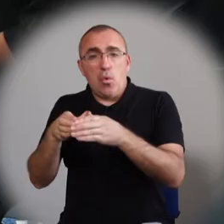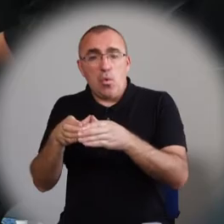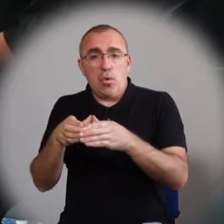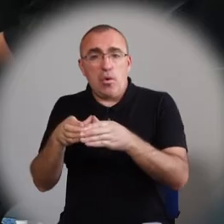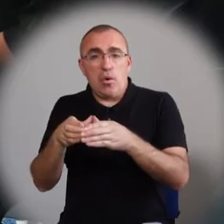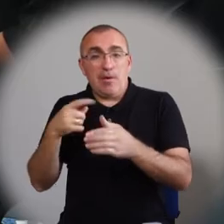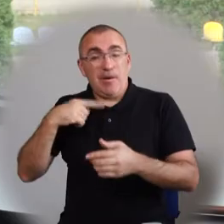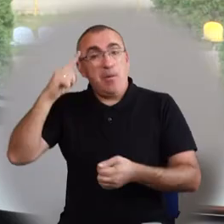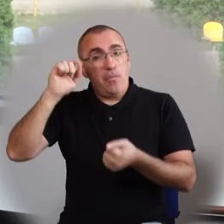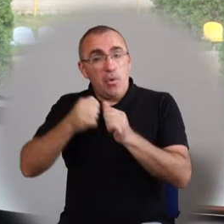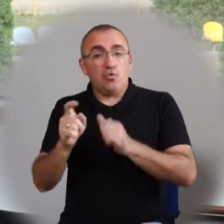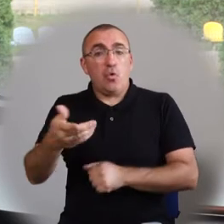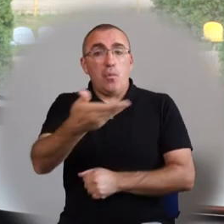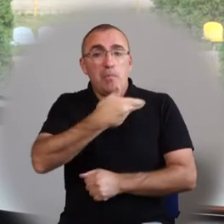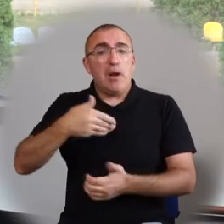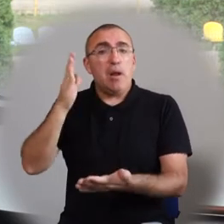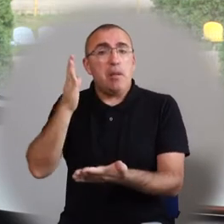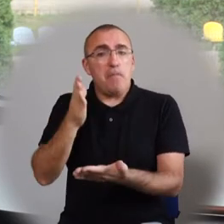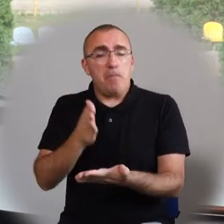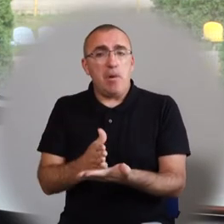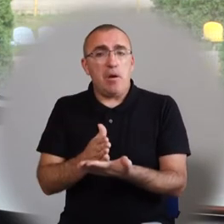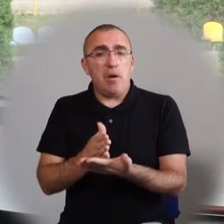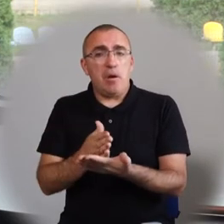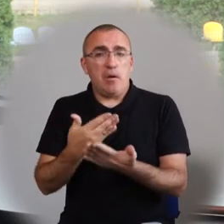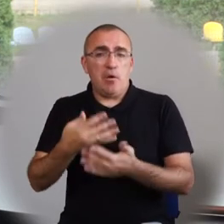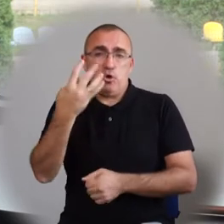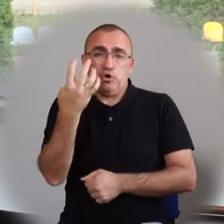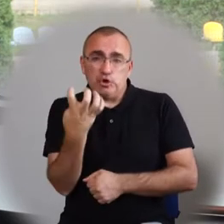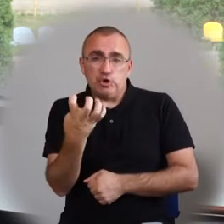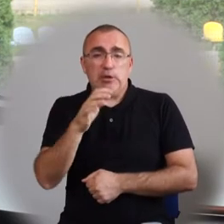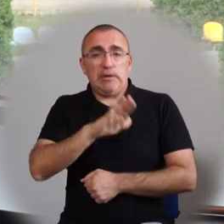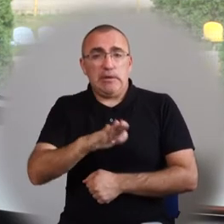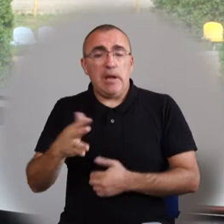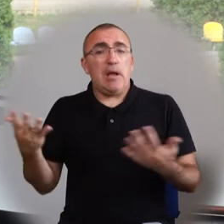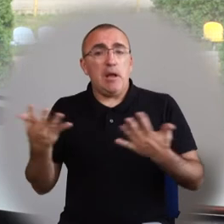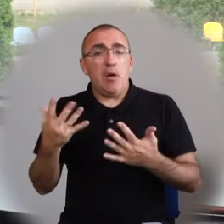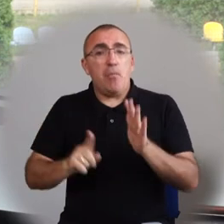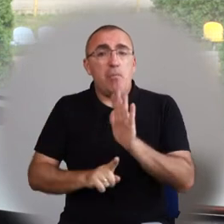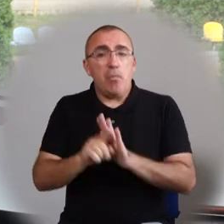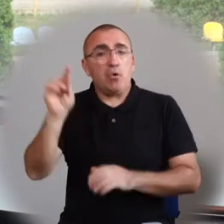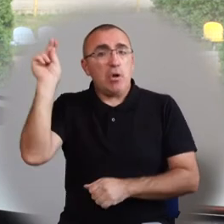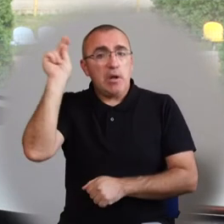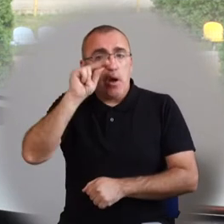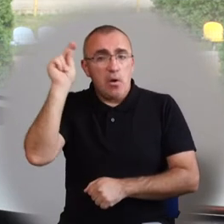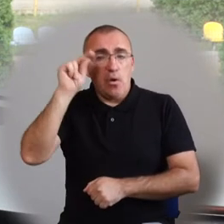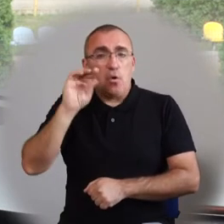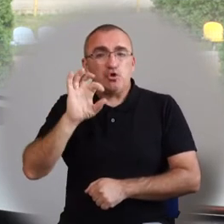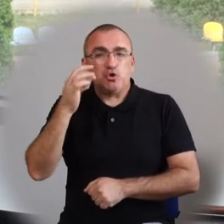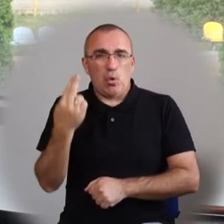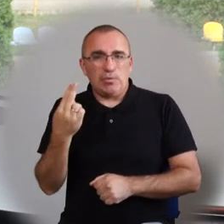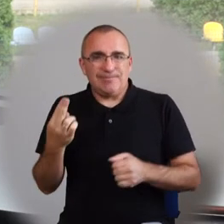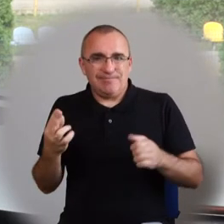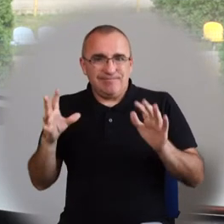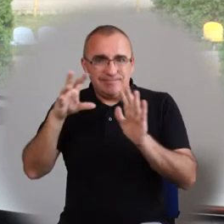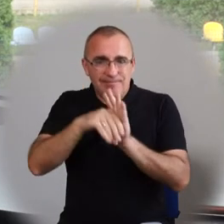іншій команді, то я пам'ятаю, що ми вже мали майже 400 дітей, які почали навчатись